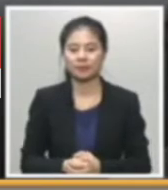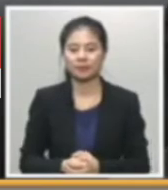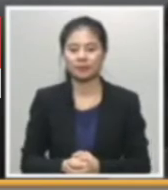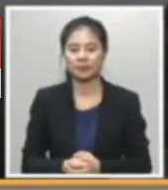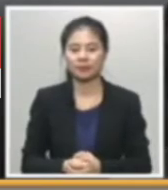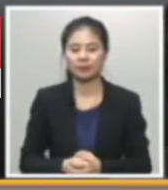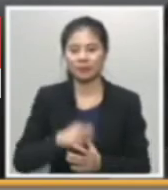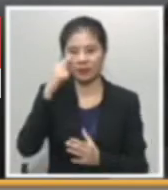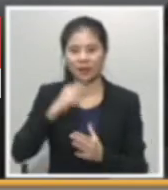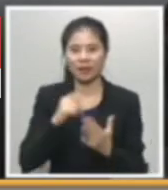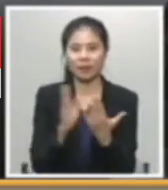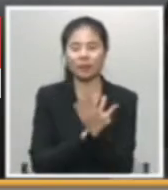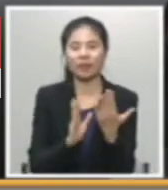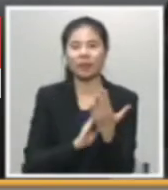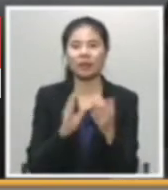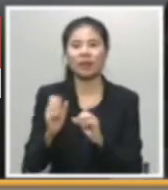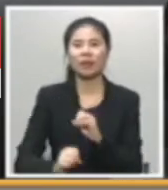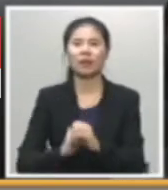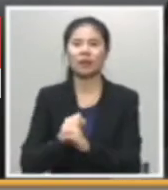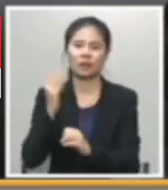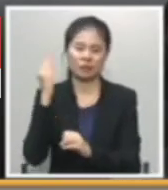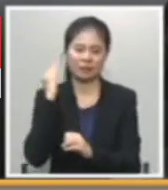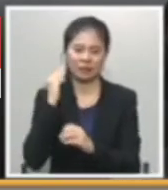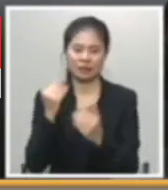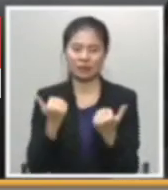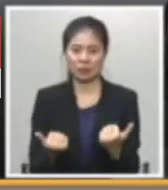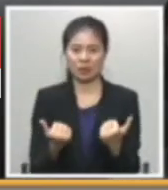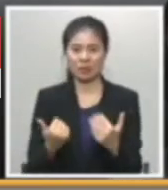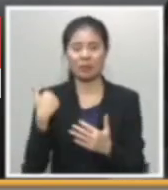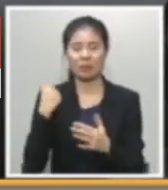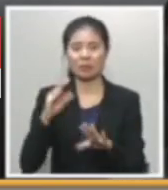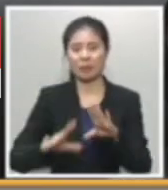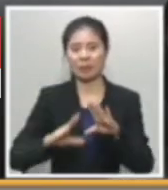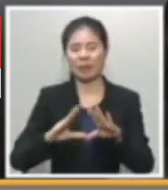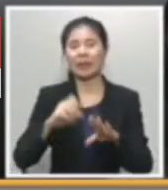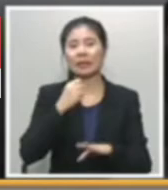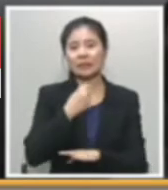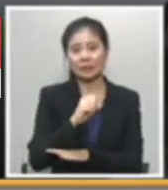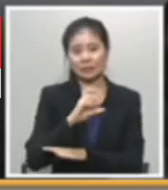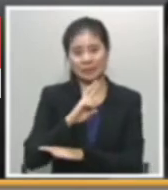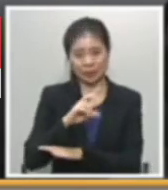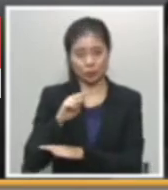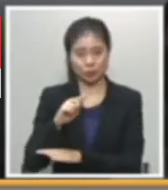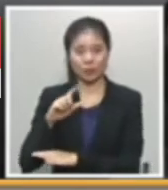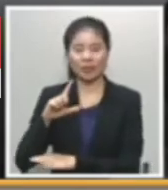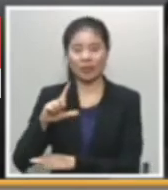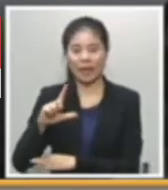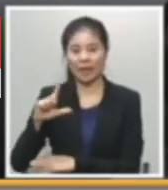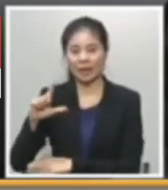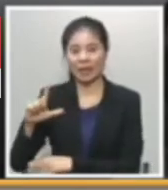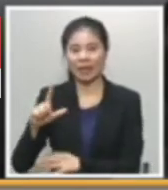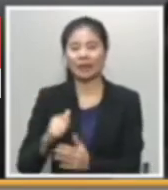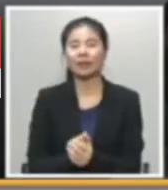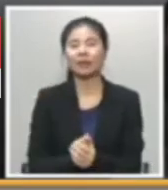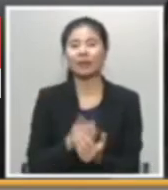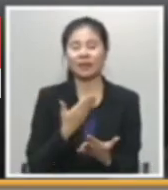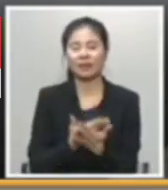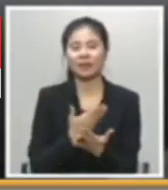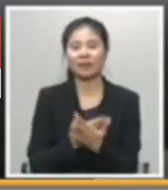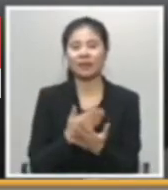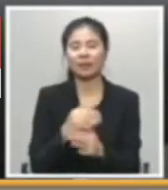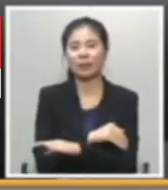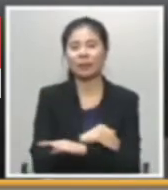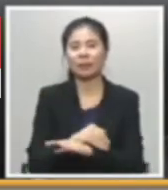ของประเทศไทยที่ผ่านๆมานั้นขณะนี้มีประมาณ17ล้านล้านบาทยอดรวมของประมาณซึ่งได้กำห